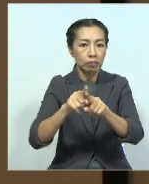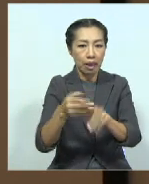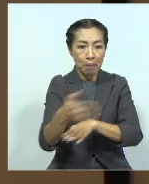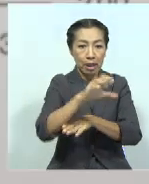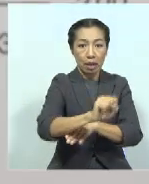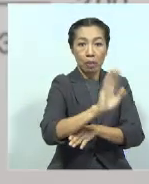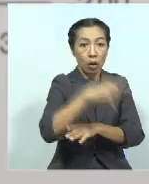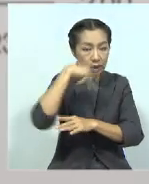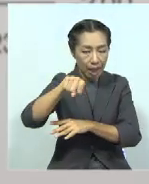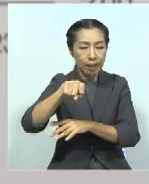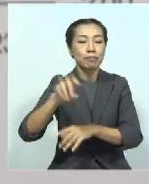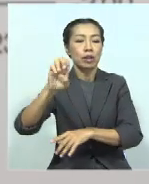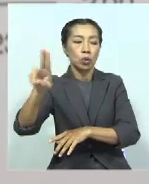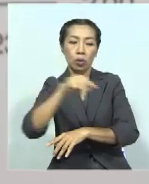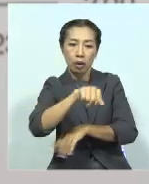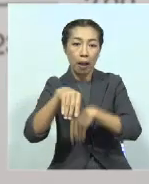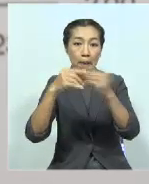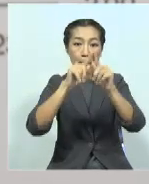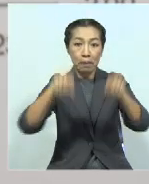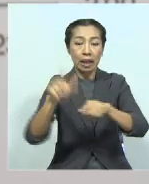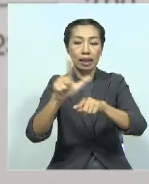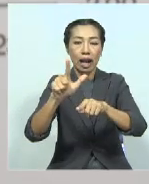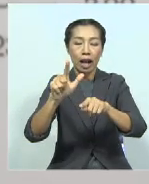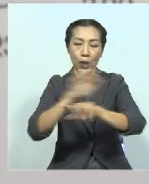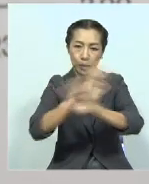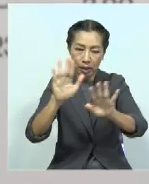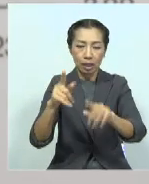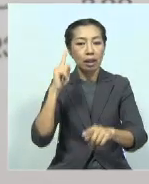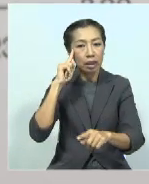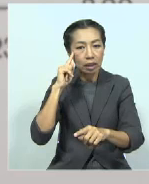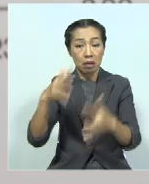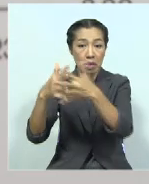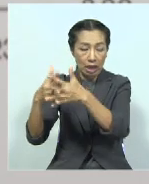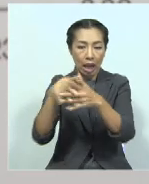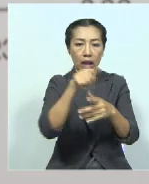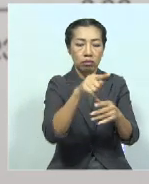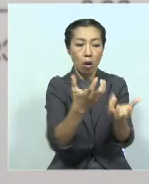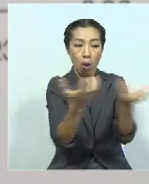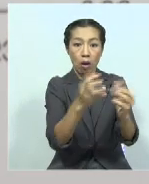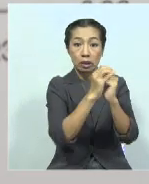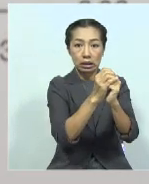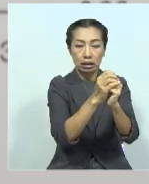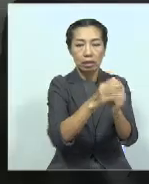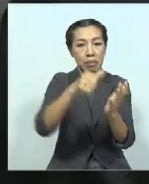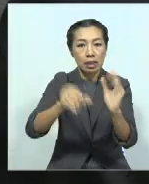มงไทยและสหรัฐยืดเวลาการขึ้นภาษีสินค้าจากจีนออกไปอีก90 วันค่ะ